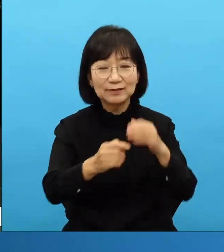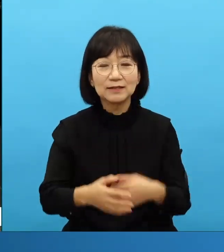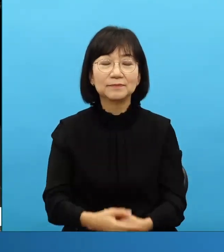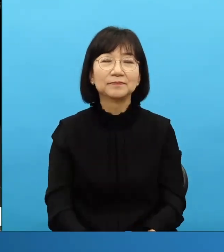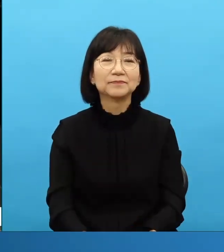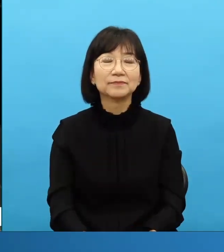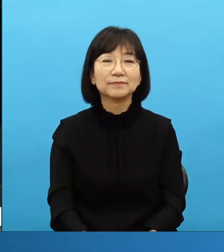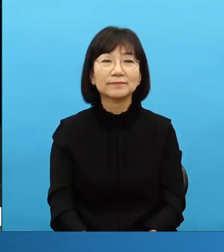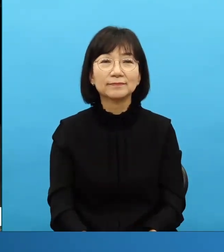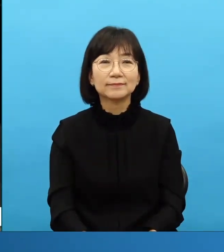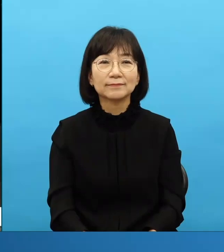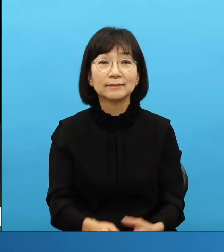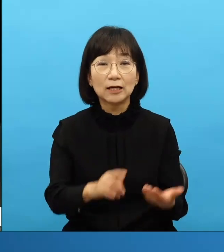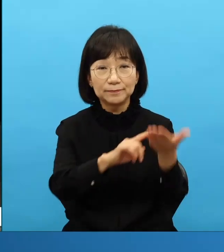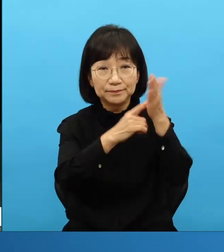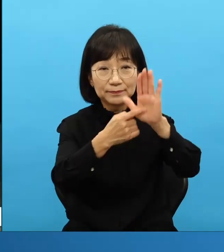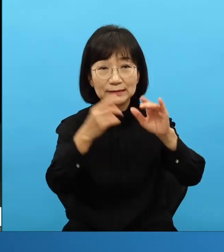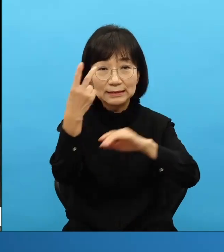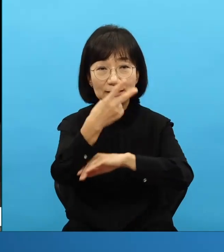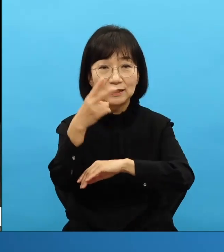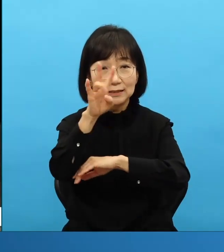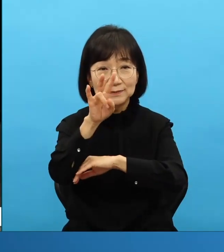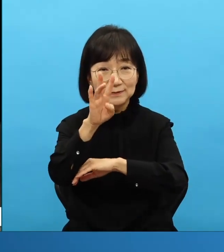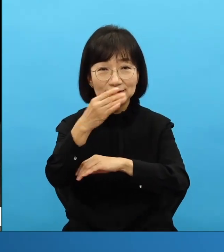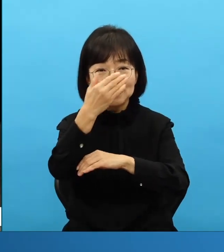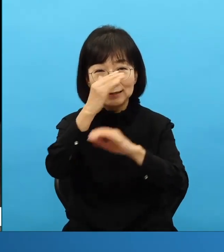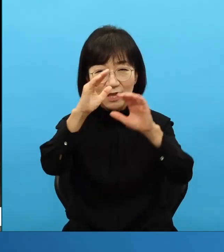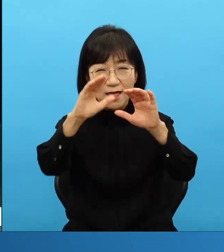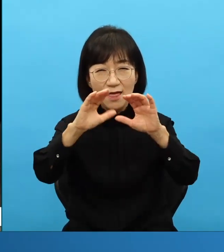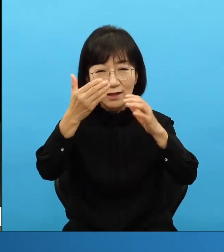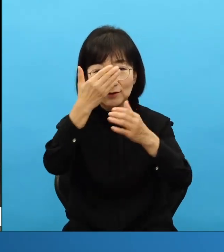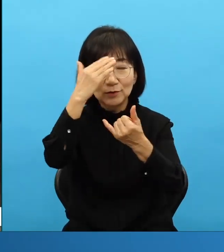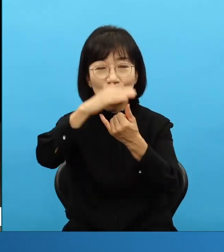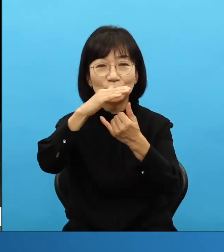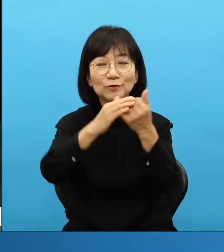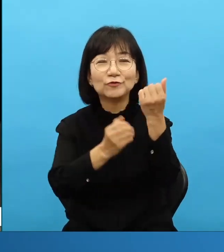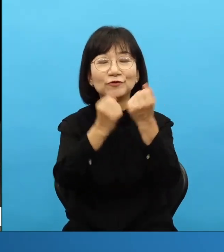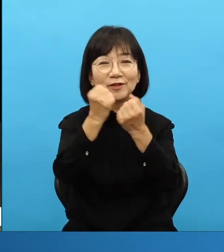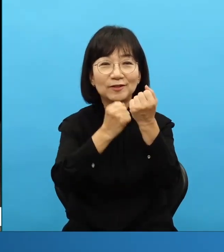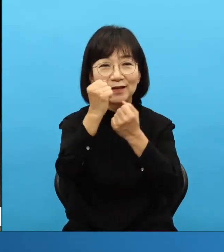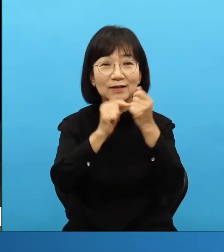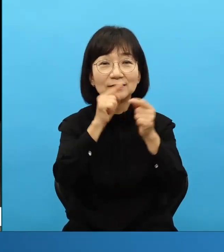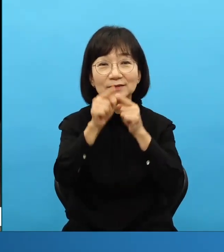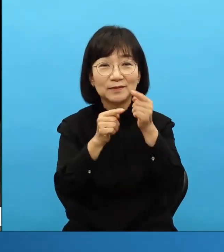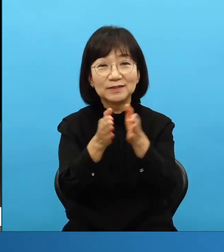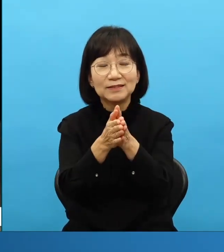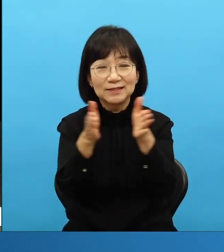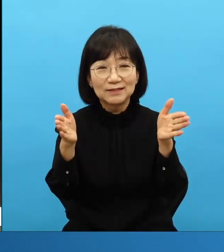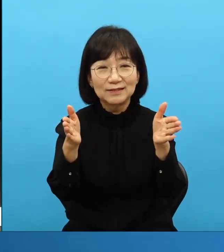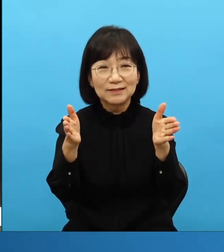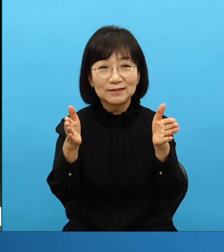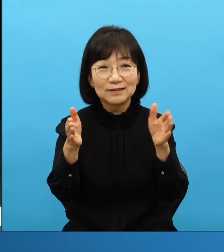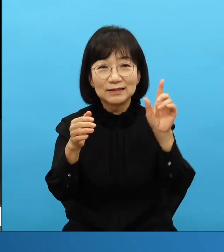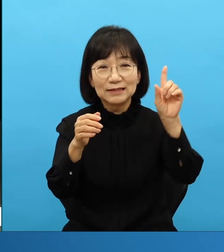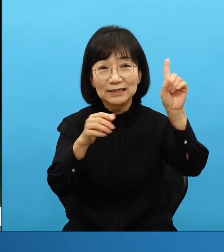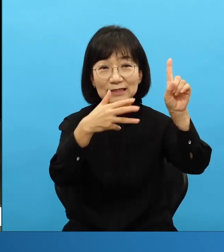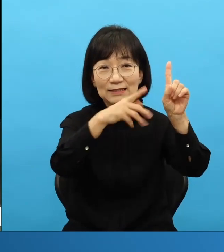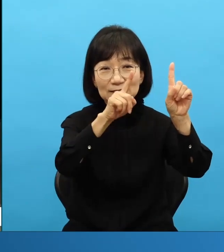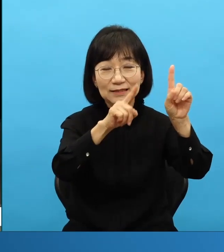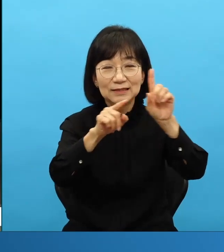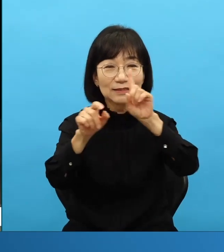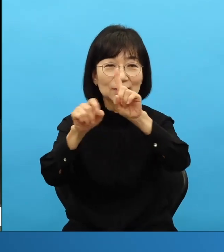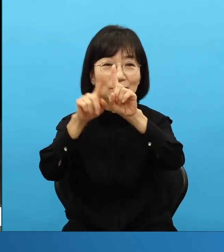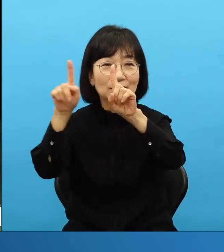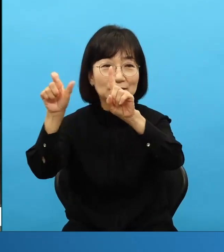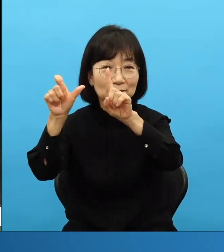공지사항입니다. 2024 세계 청소년 수련회 등록이 시작됐습니다. 1차가 1월 15일부터, 2차는